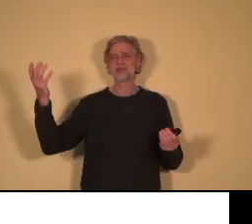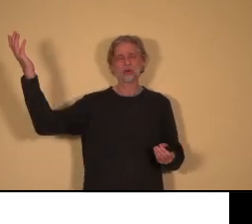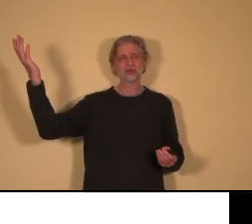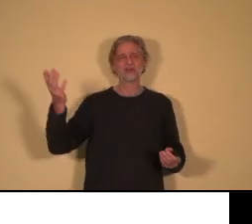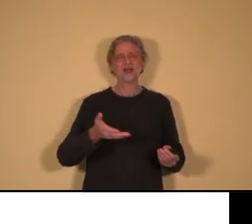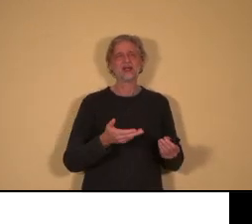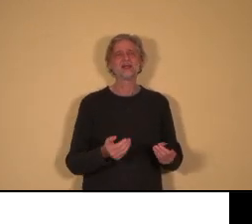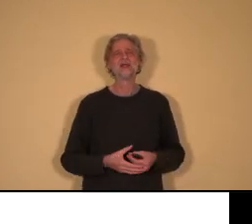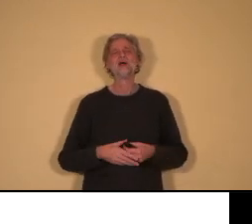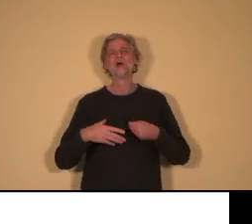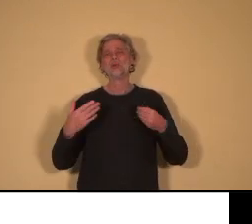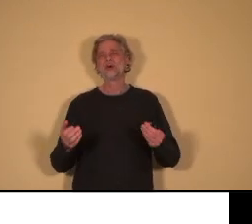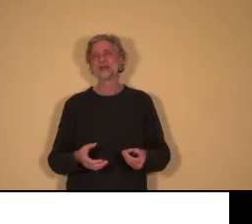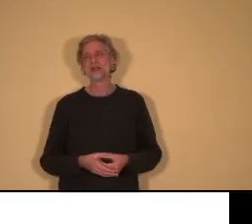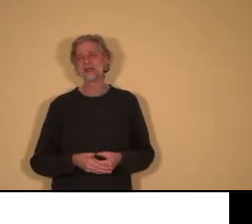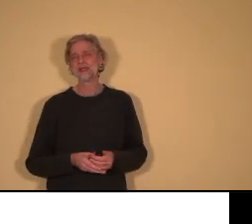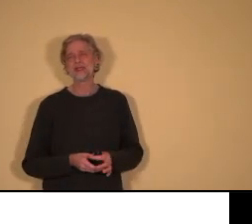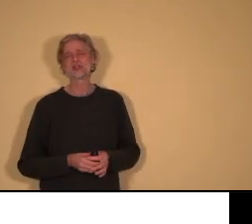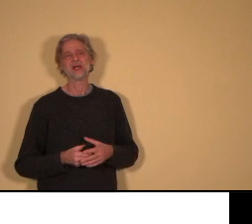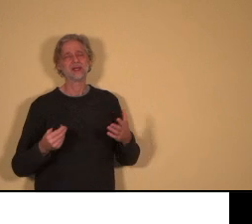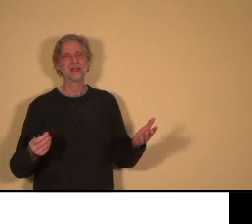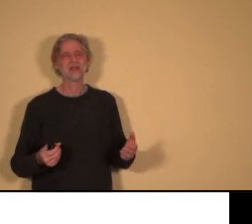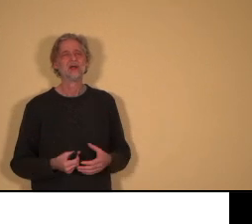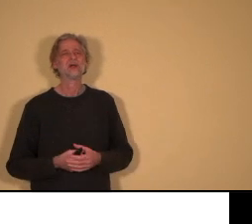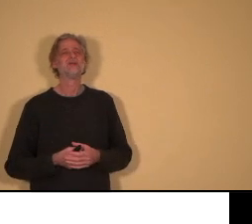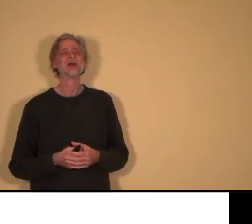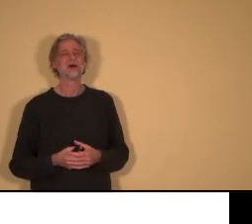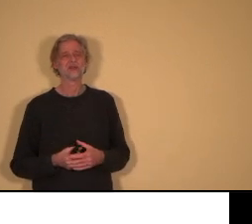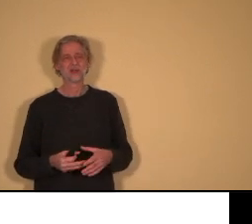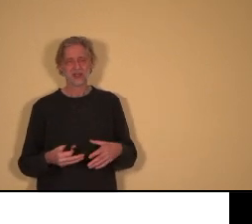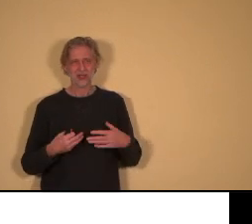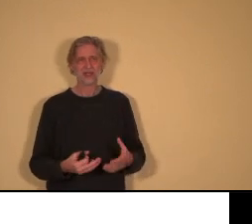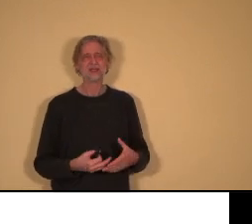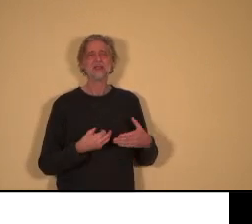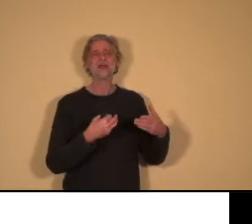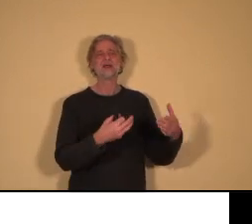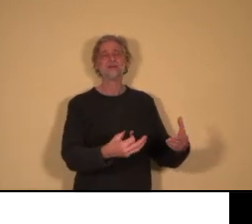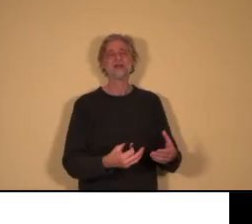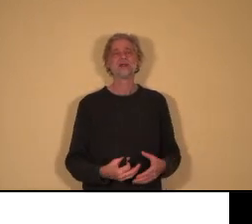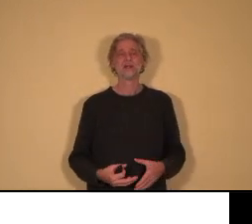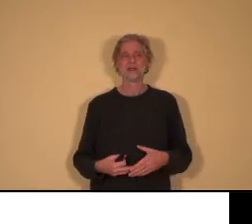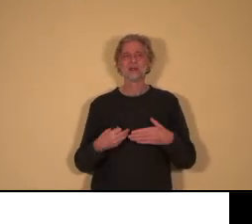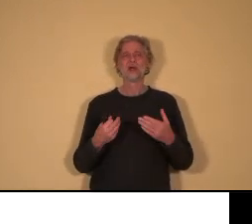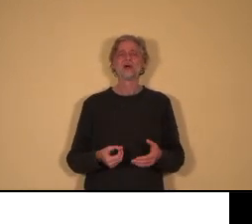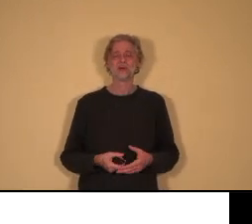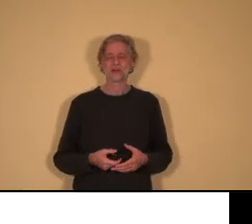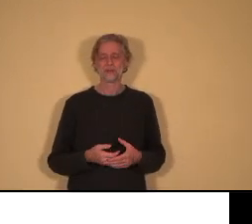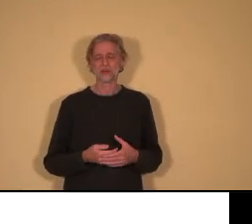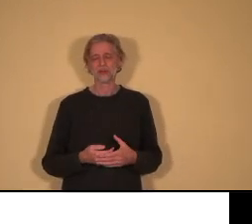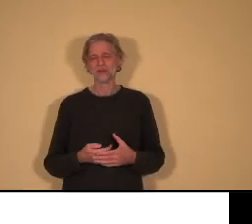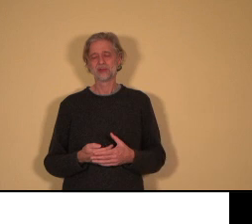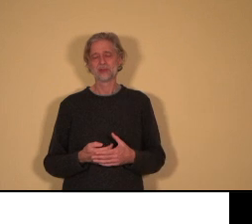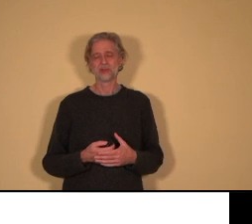wir diese potenzielle Energie umwandeln in kinetische Energie, können wir daraus Energie gewinnen. Ja?